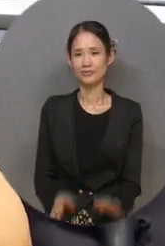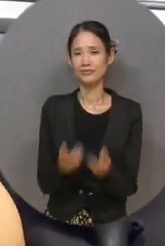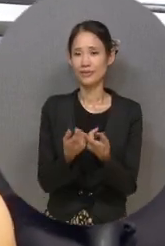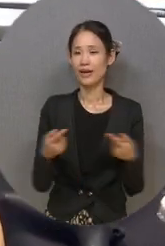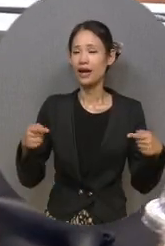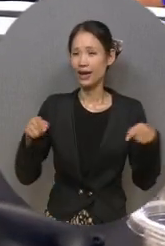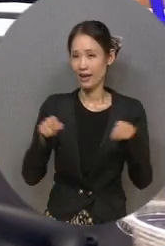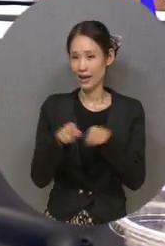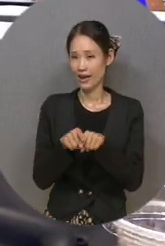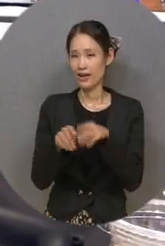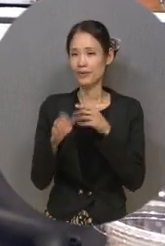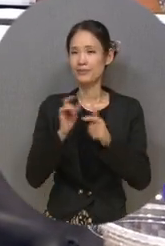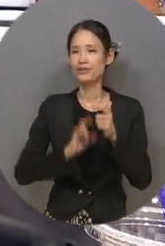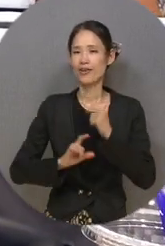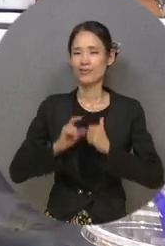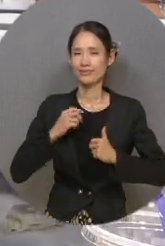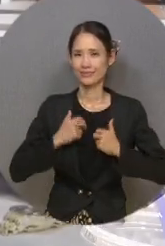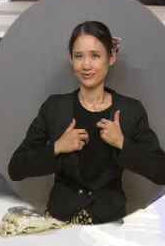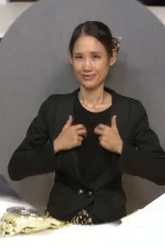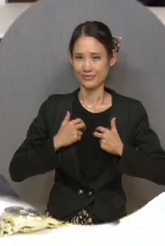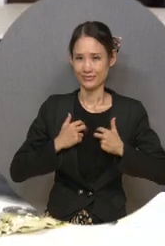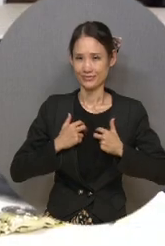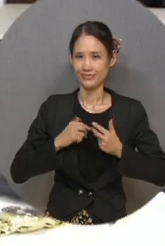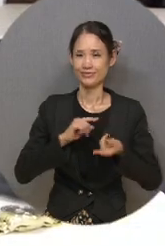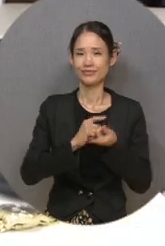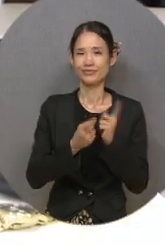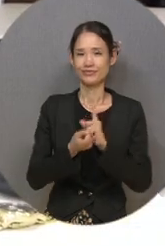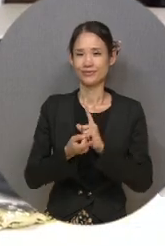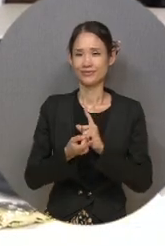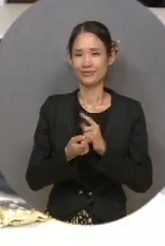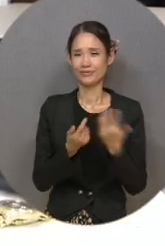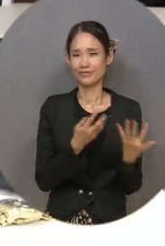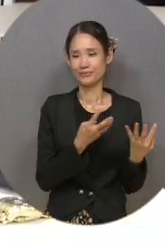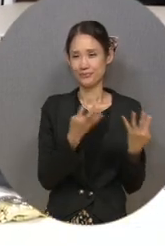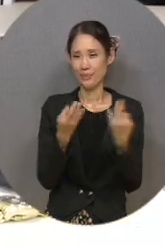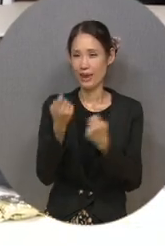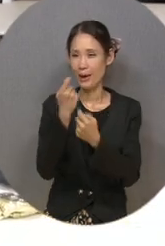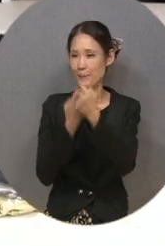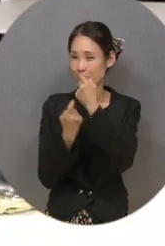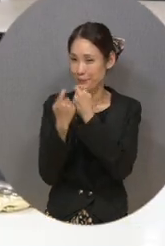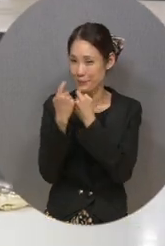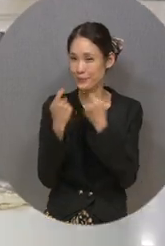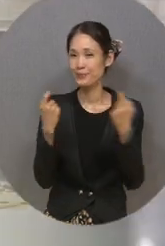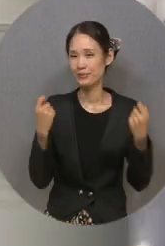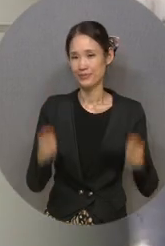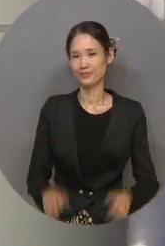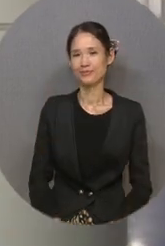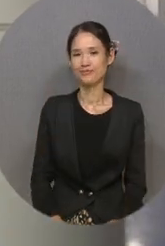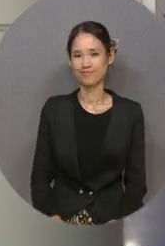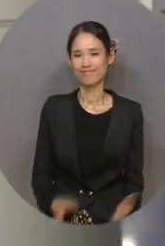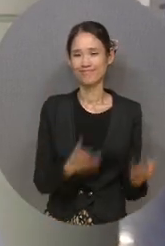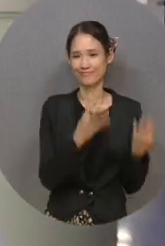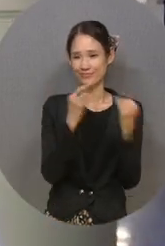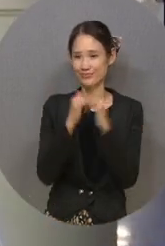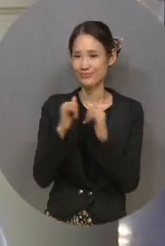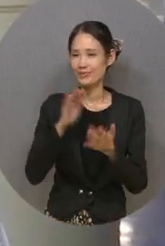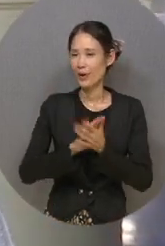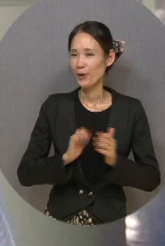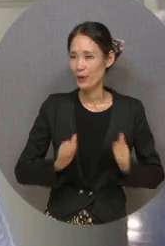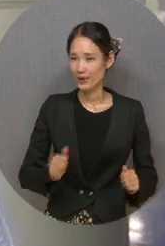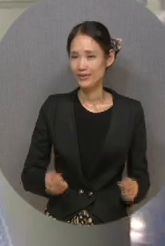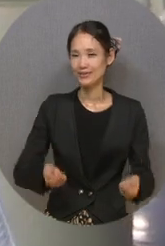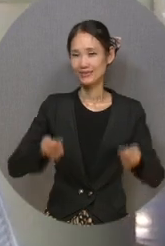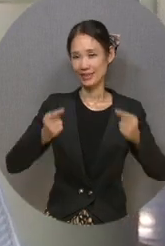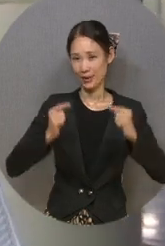함께하면 더 즐거워요. 서로에게 많이 배운 것 같아요. 많은 분들이 열정을 가지고